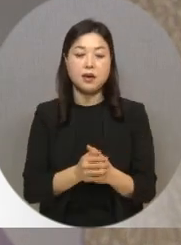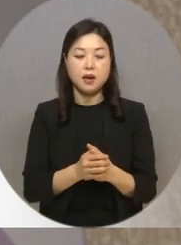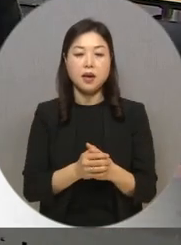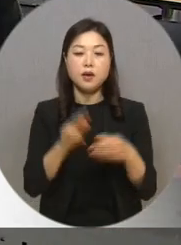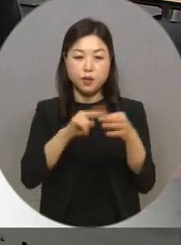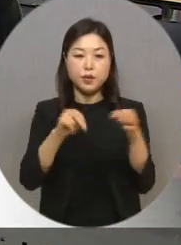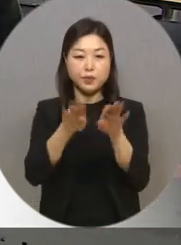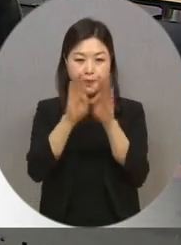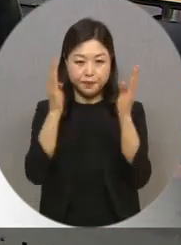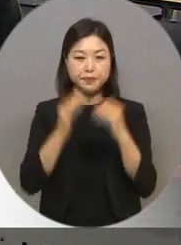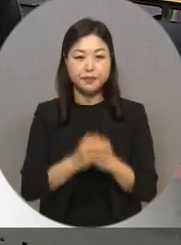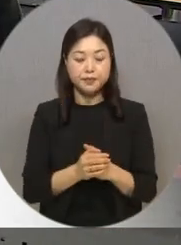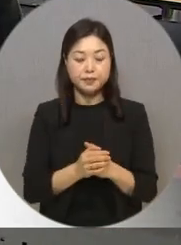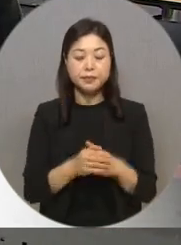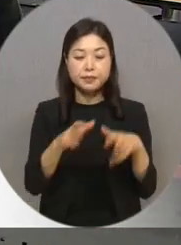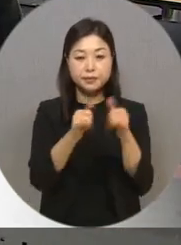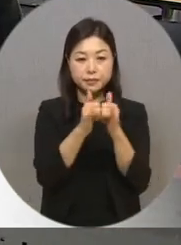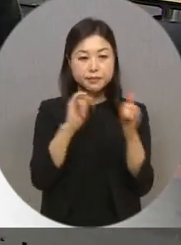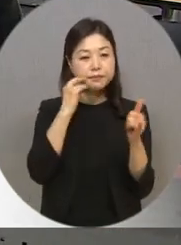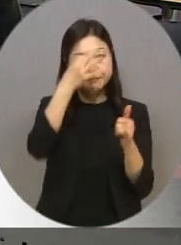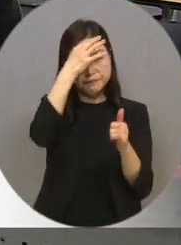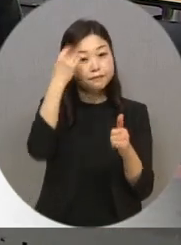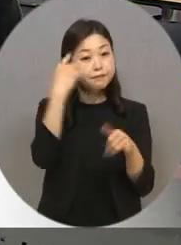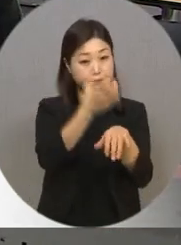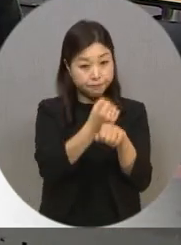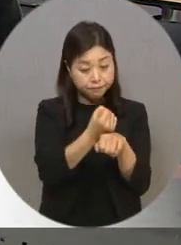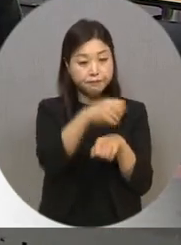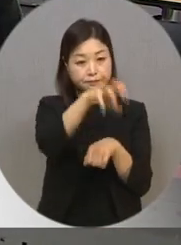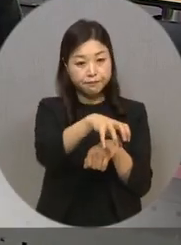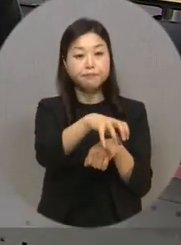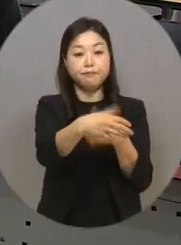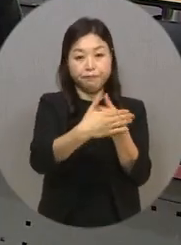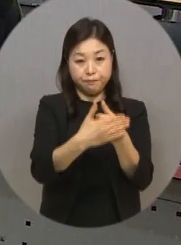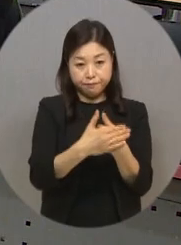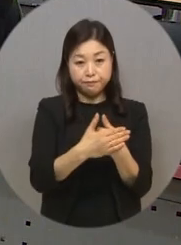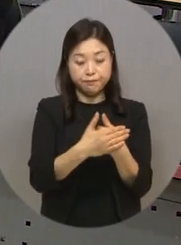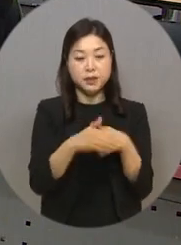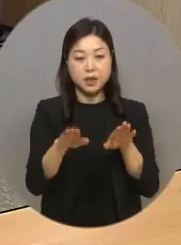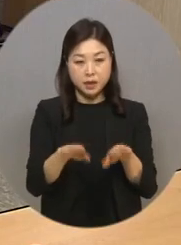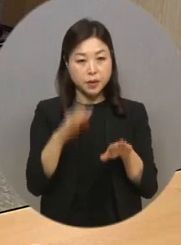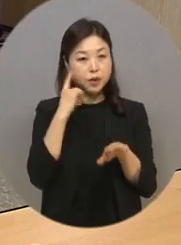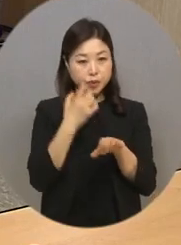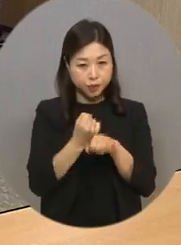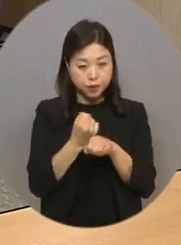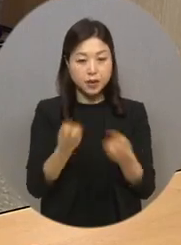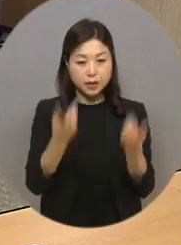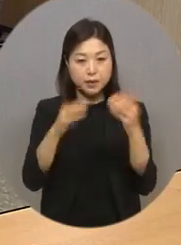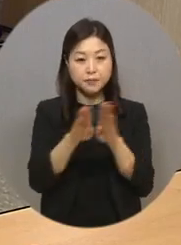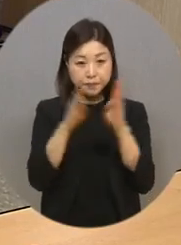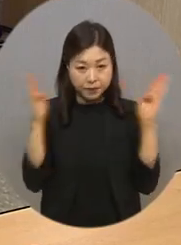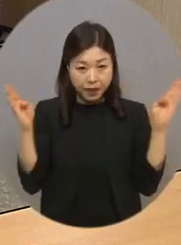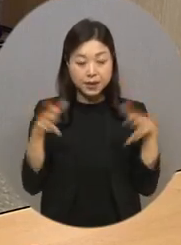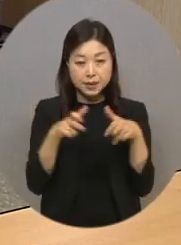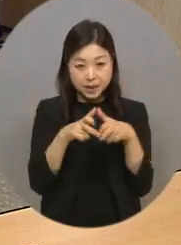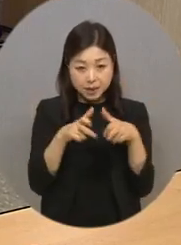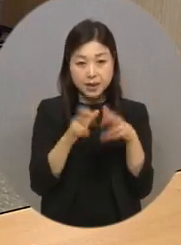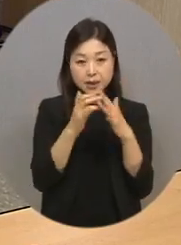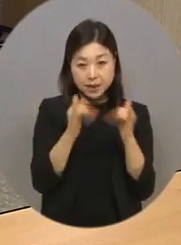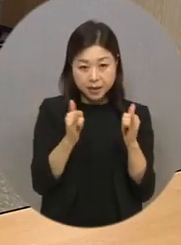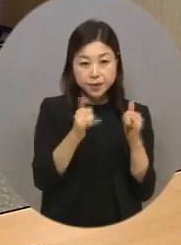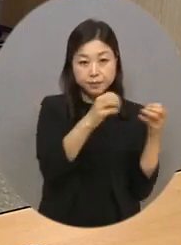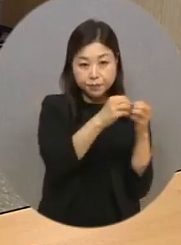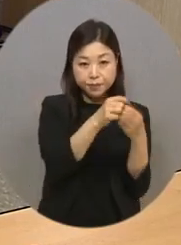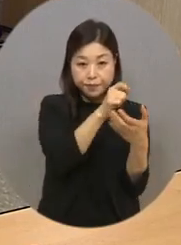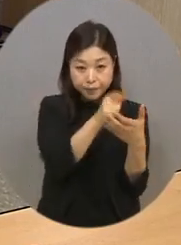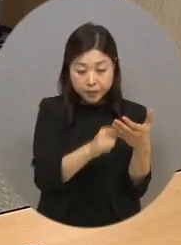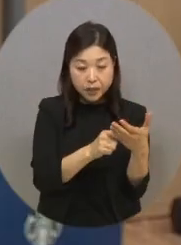열렸습니다. 장애인 예술연구소 후원으로 마련된 이번 학술대회는 장애가 있는 문인과 연극인, 장애인 인식 문제에